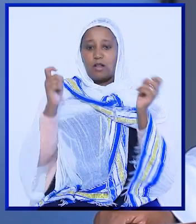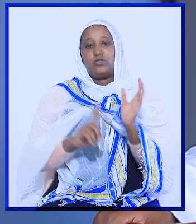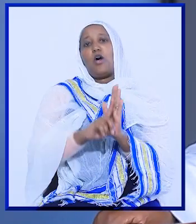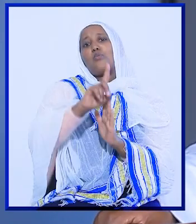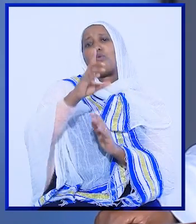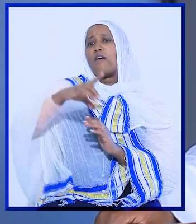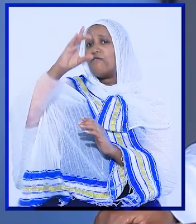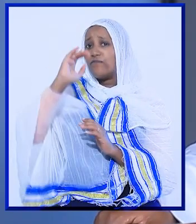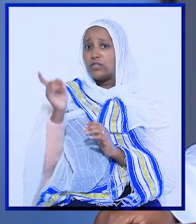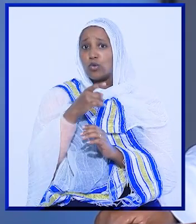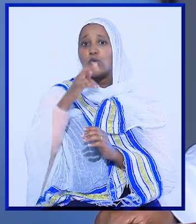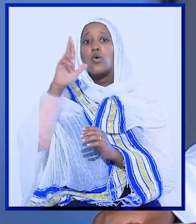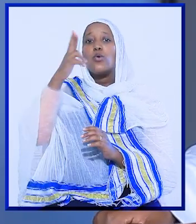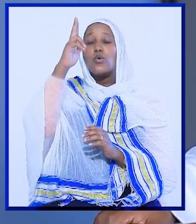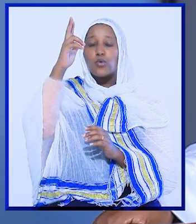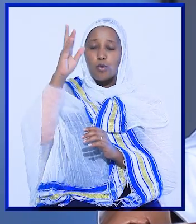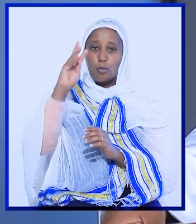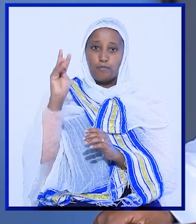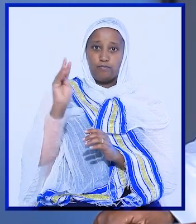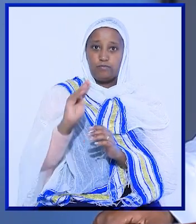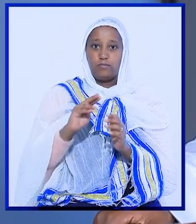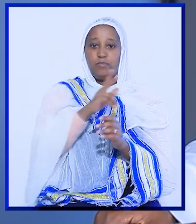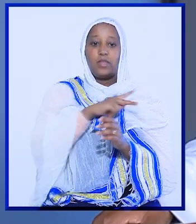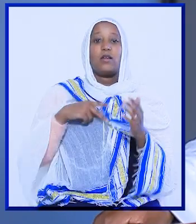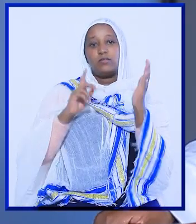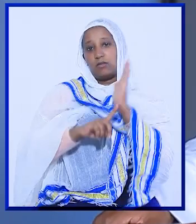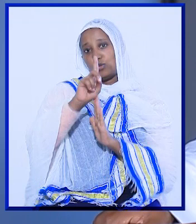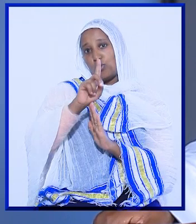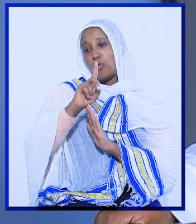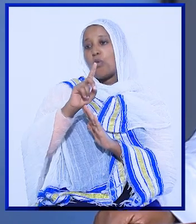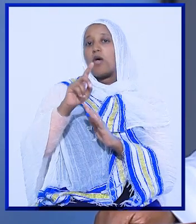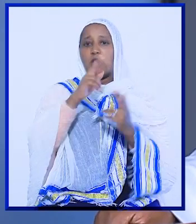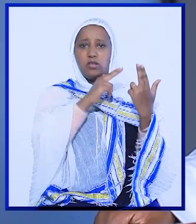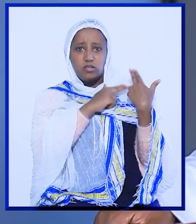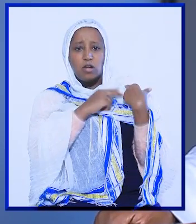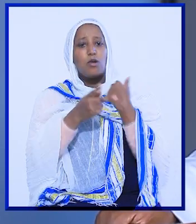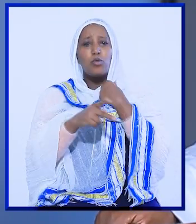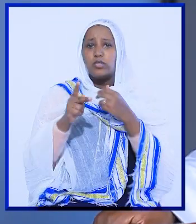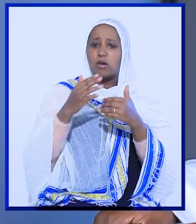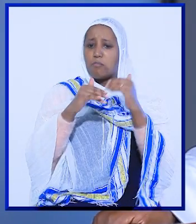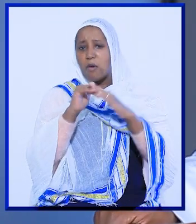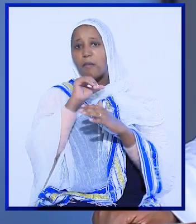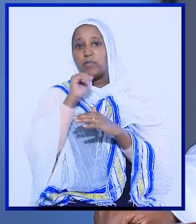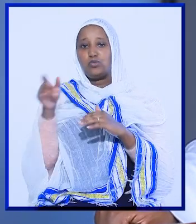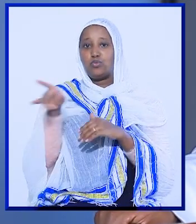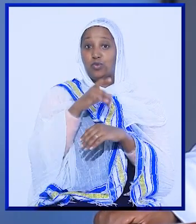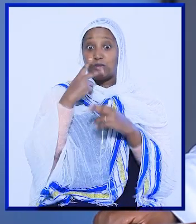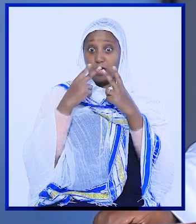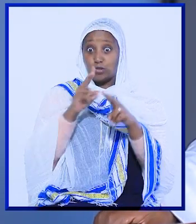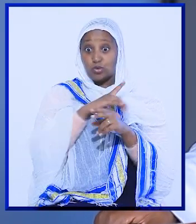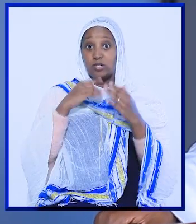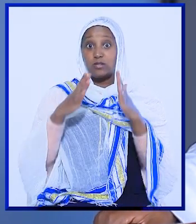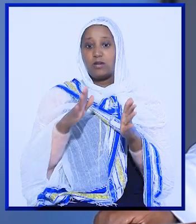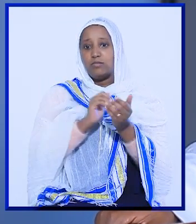ጥላቻ አድጎ ነው ከፍ ብሎ ወደ ሮማውያን ነገስታትም አድጎ ሮም ለስልጣናቸው ለፖለቲካቸው የማይመች መስሎ የታያቸውን